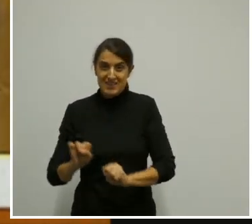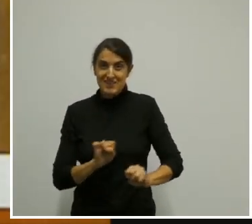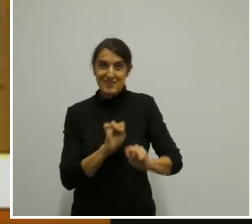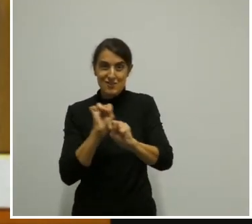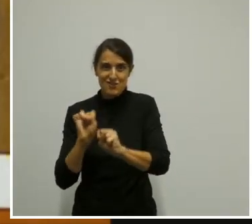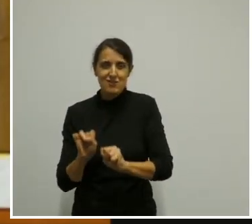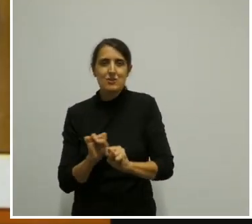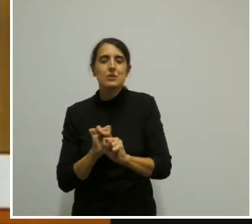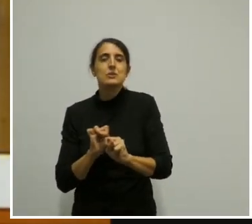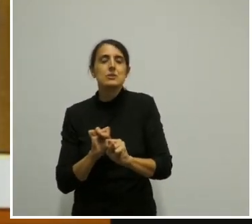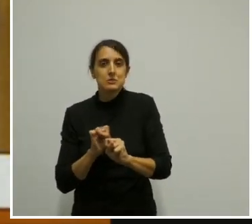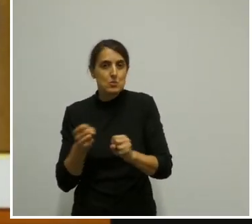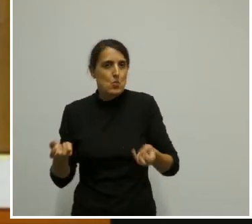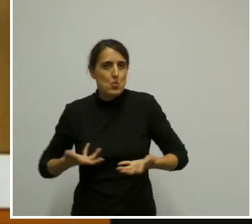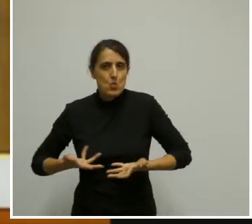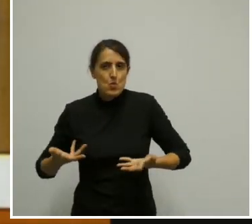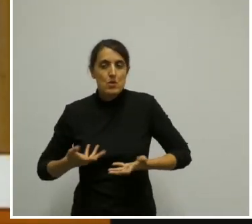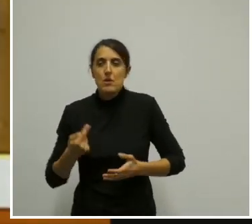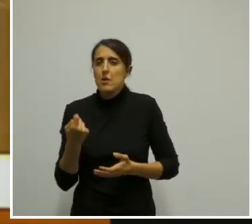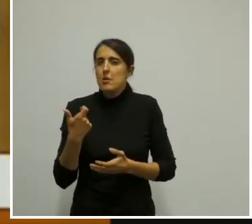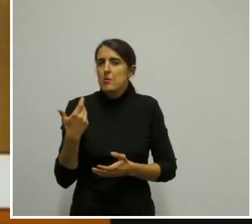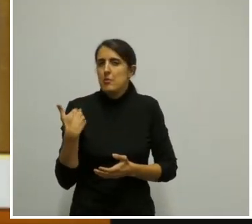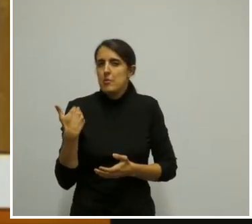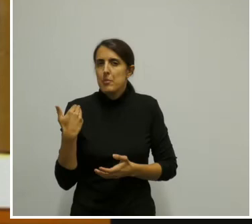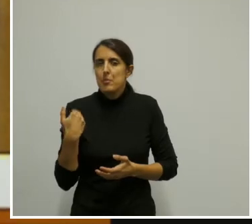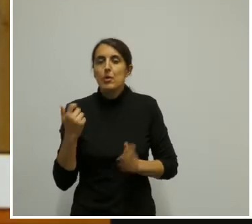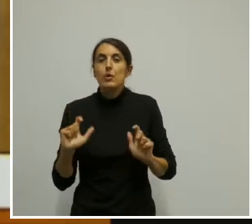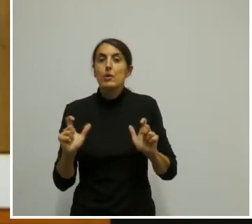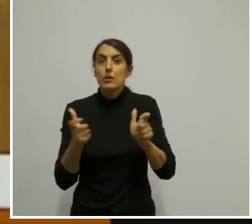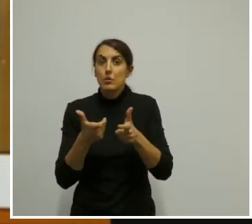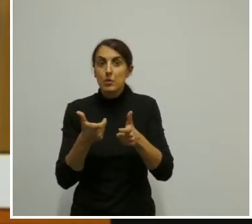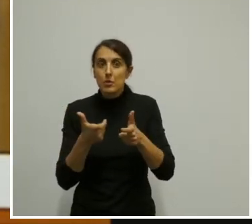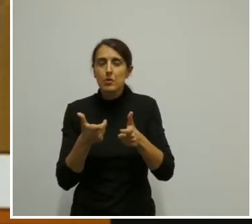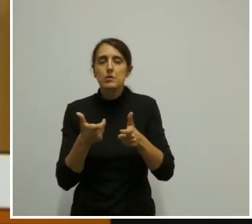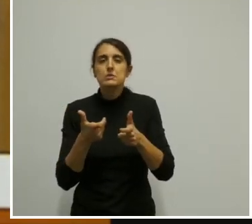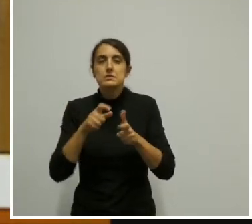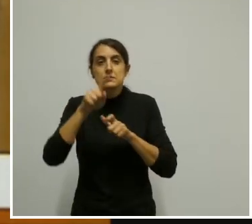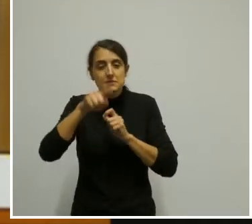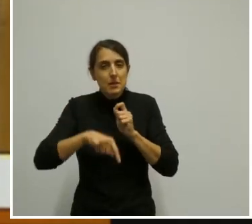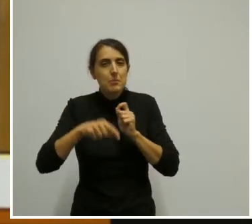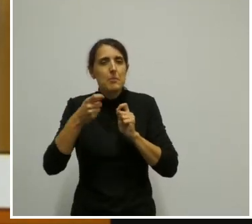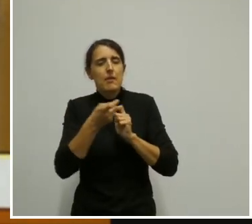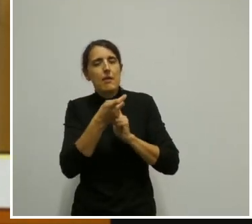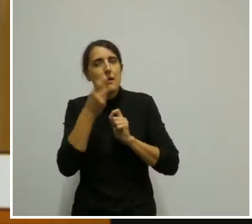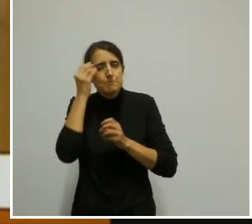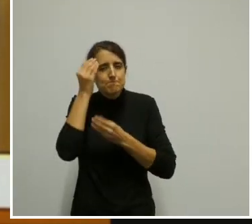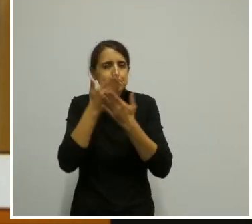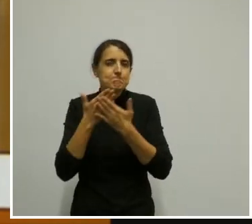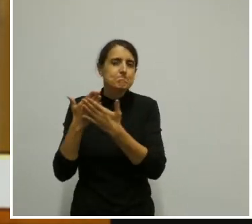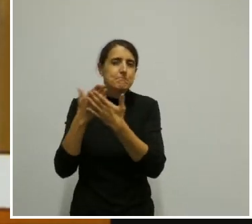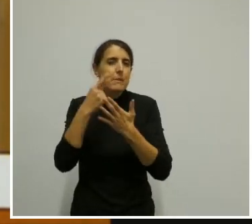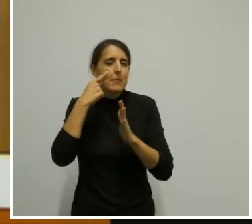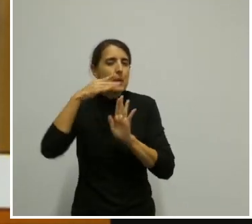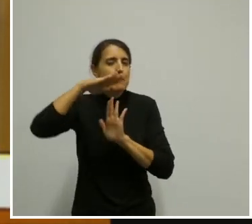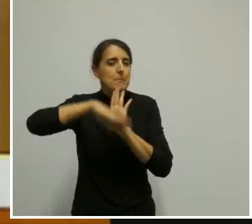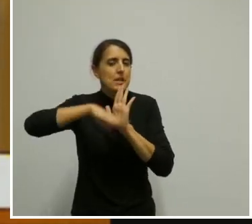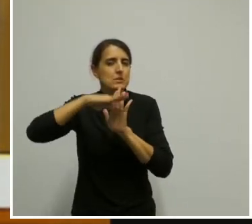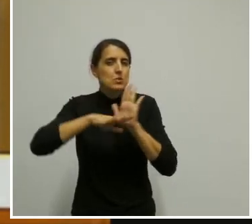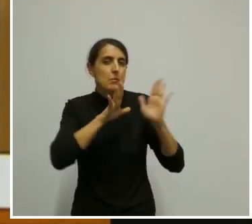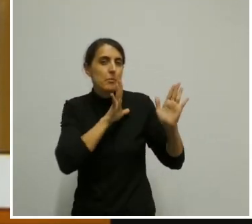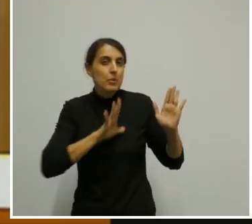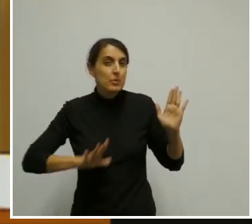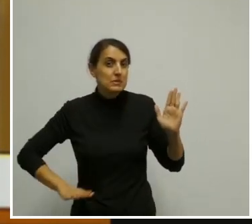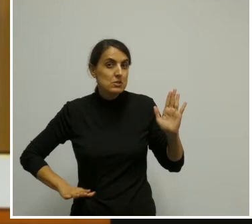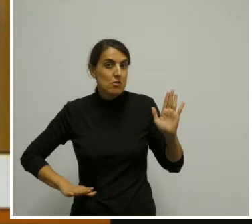fa poc una reunió. Estem mirant de fer diferents mesures provisionals en aquests centres més